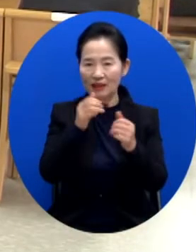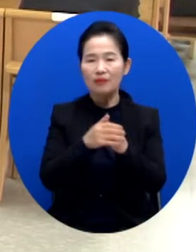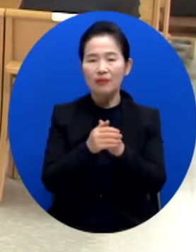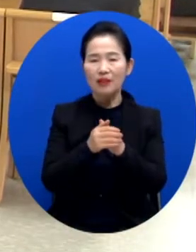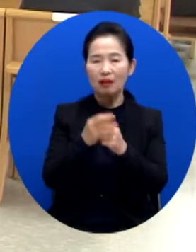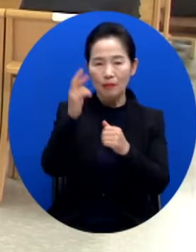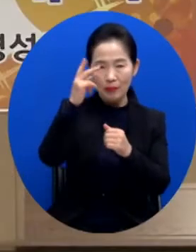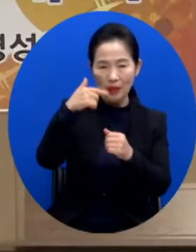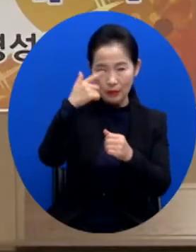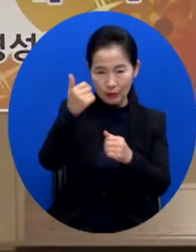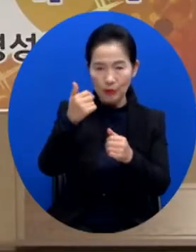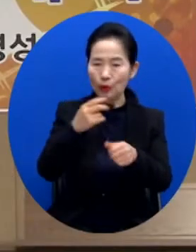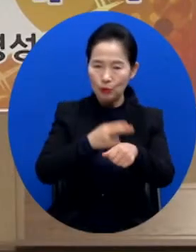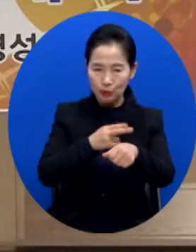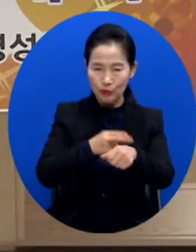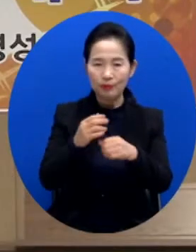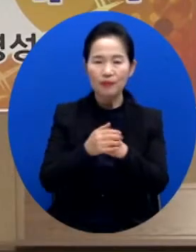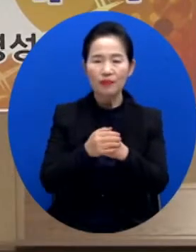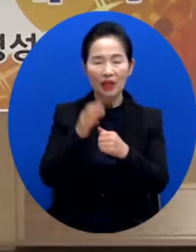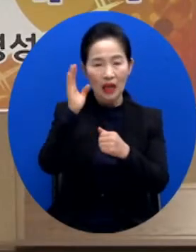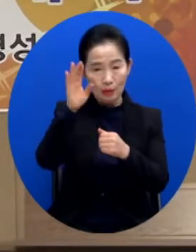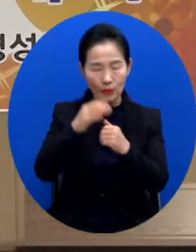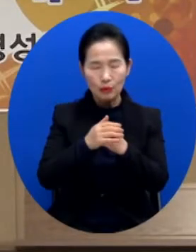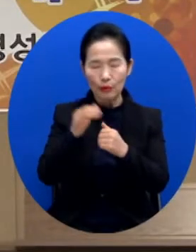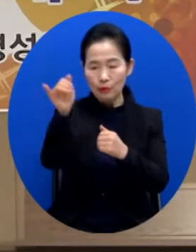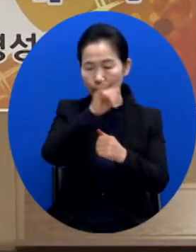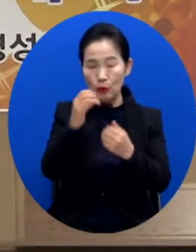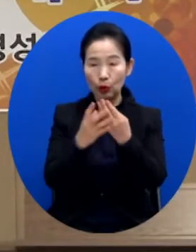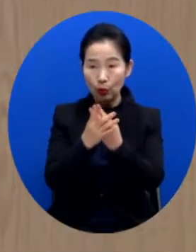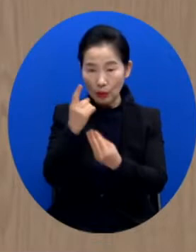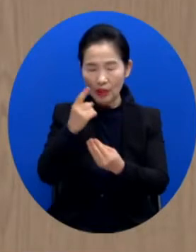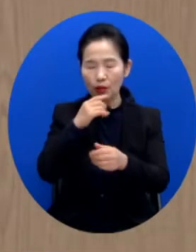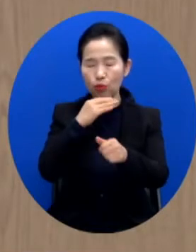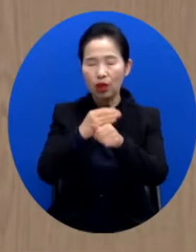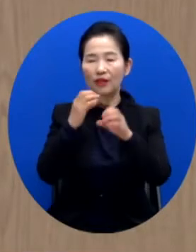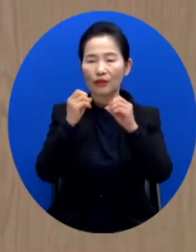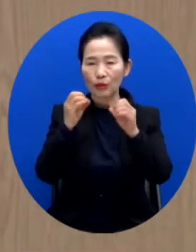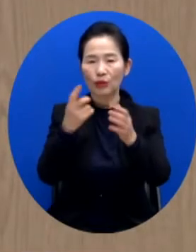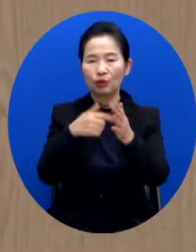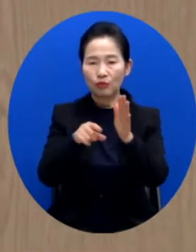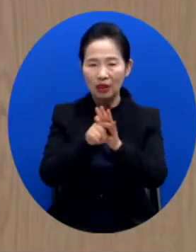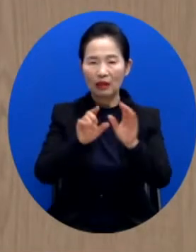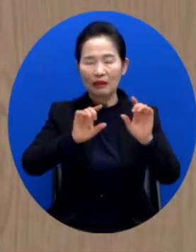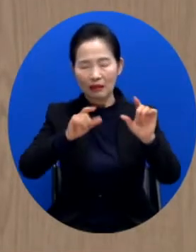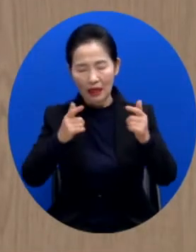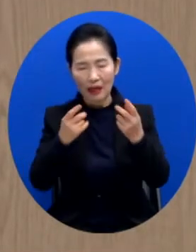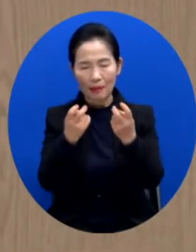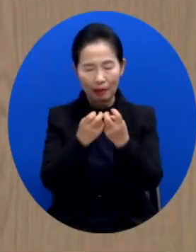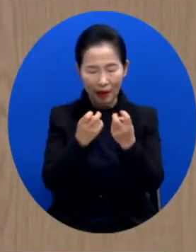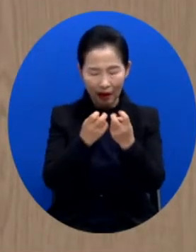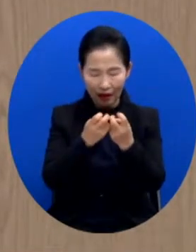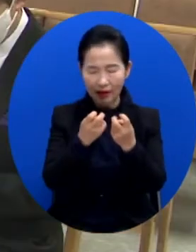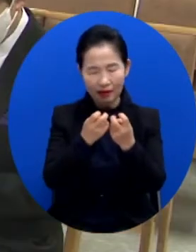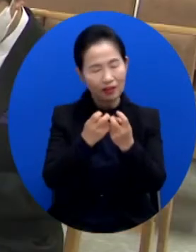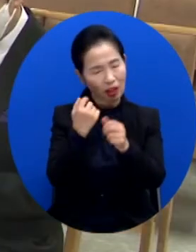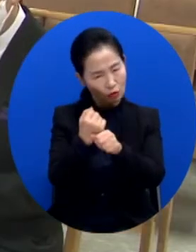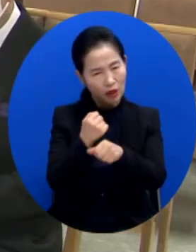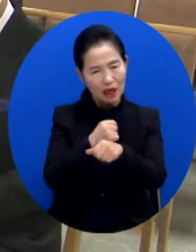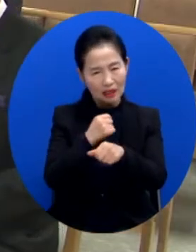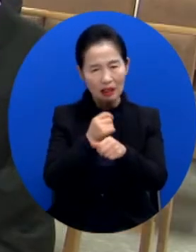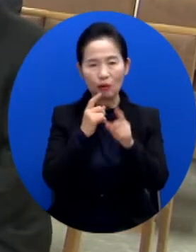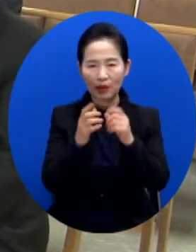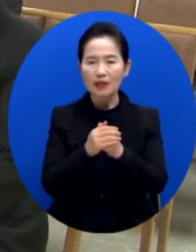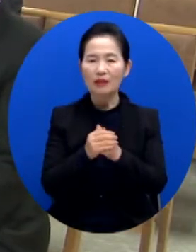박영환 교수 는 앞으로도 한반도 통일과 북한 선교를 위한 다양한 방안을 모색하기 위해 노력하겠다고 밝혔습니다